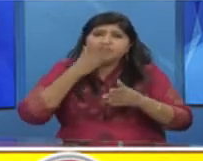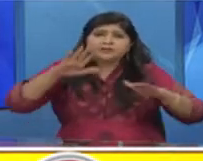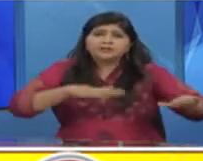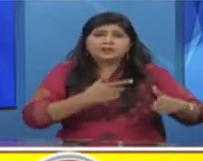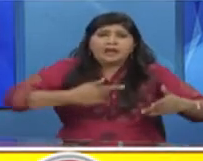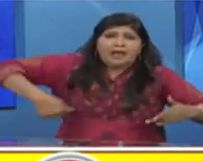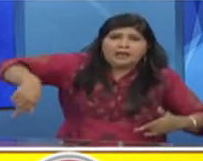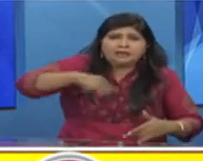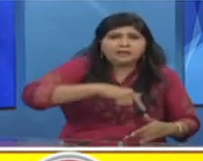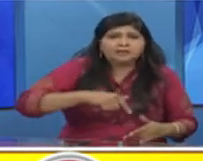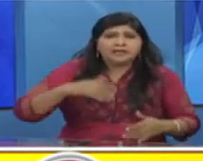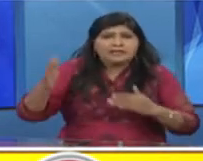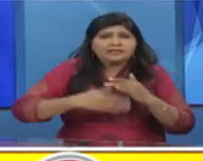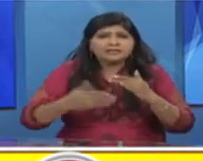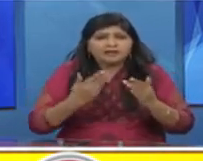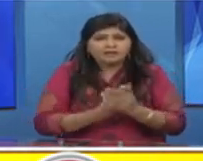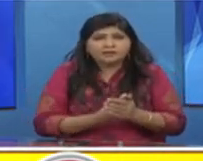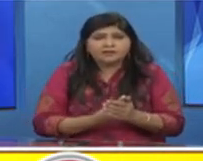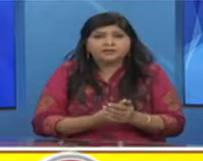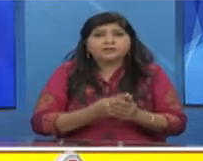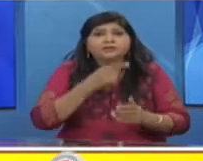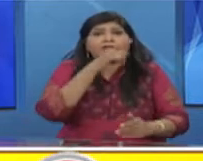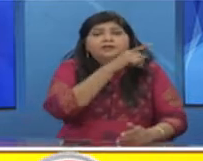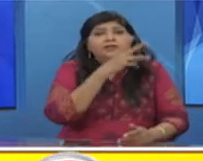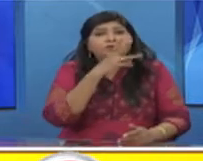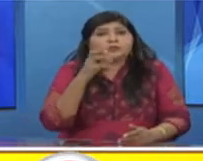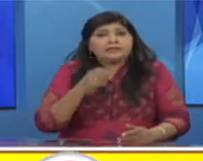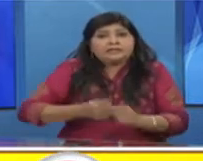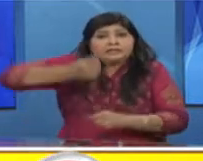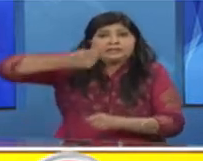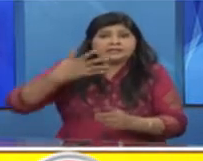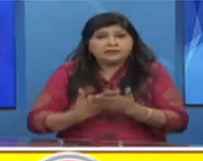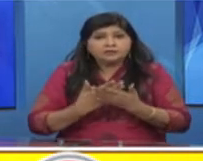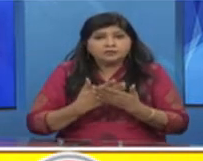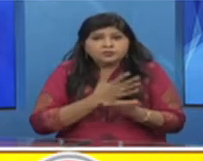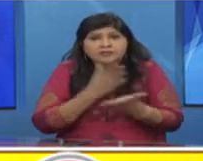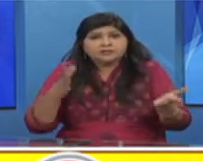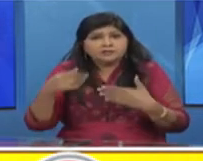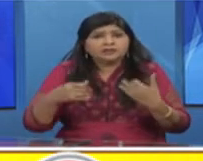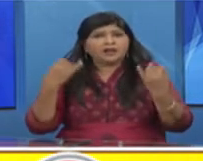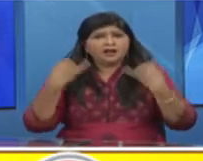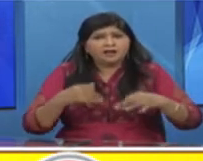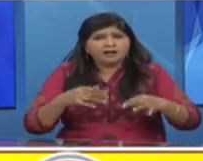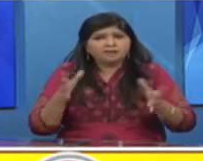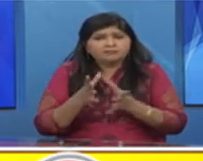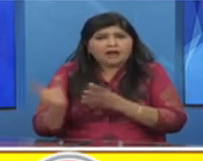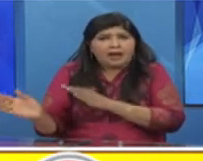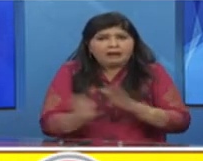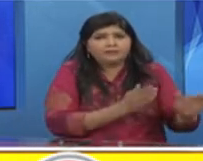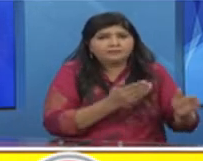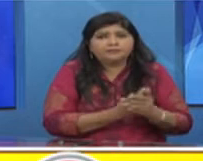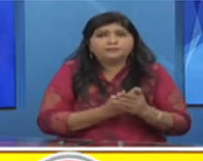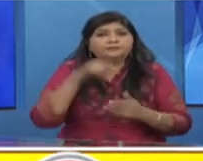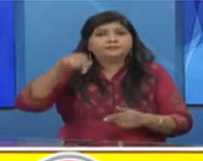उनके आसपास के इलाके से 130 टन और उससे भी ज्यादा कचरा हटाना, और वो